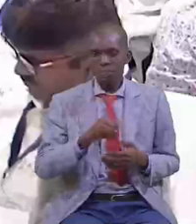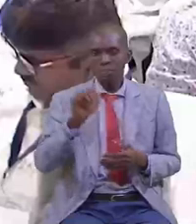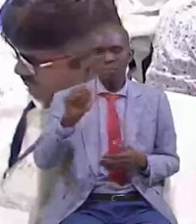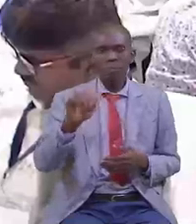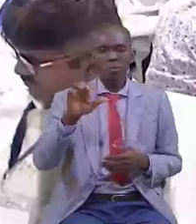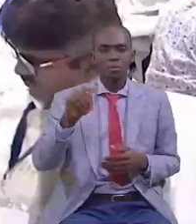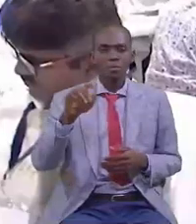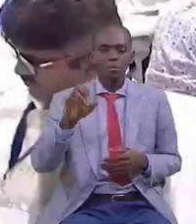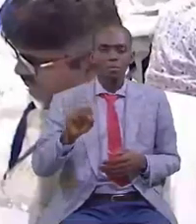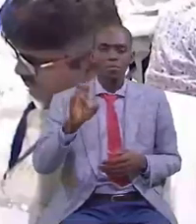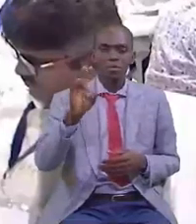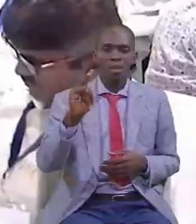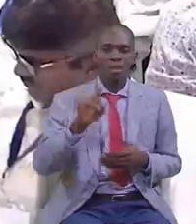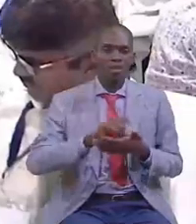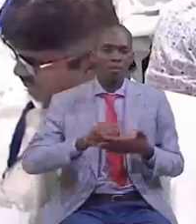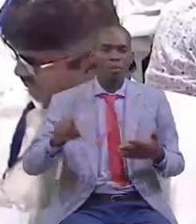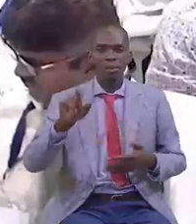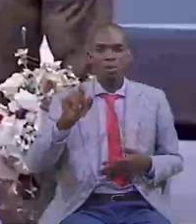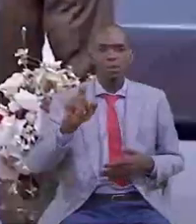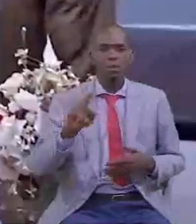Acte 17, verset 11.